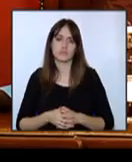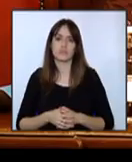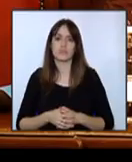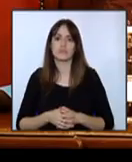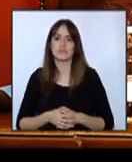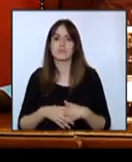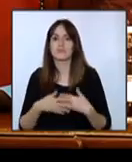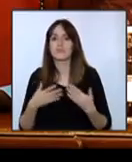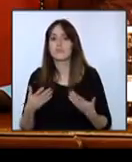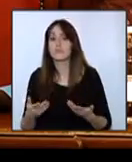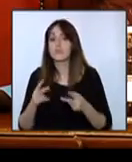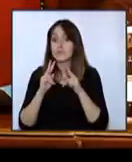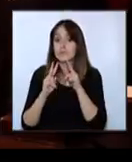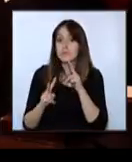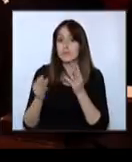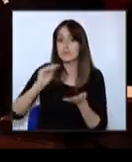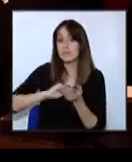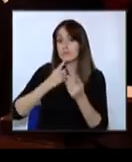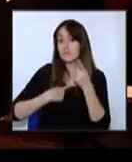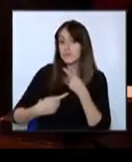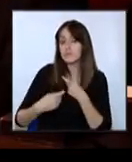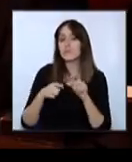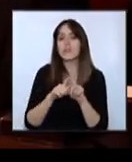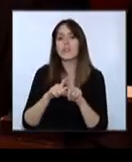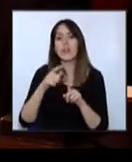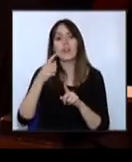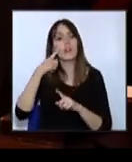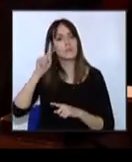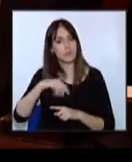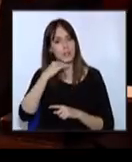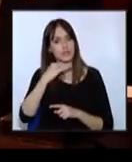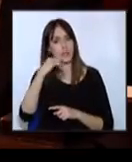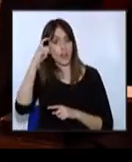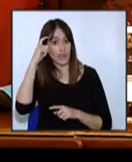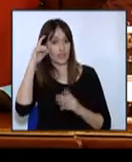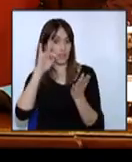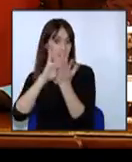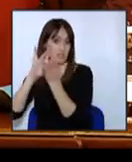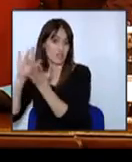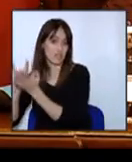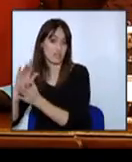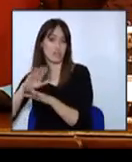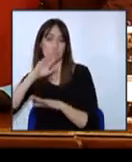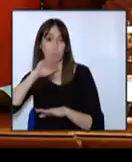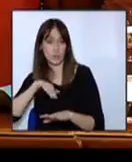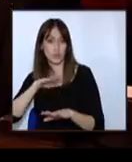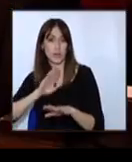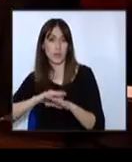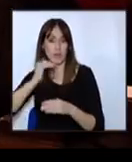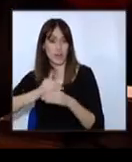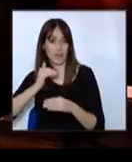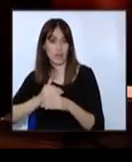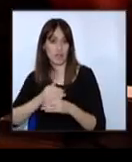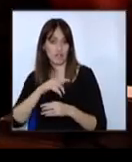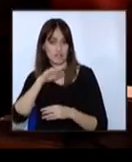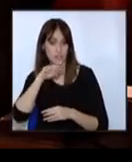No sé si ha estat contestada, no sé si la vol tornar a fer. Reconeixen que les dates escollides pel mercat medieval d'enguany no han estat prou encertades, senyor Anglada?